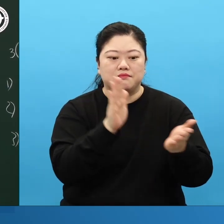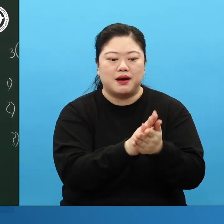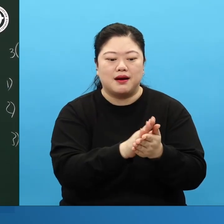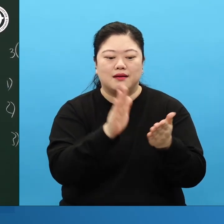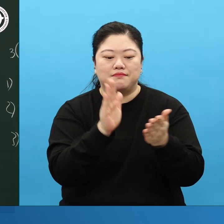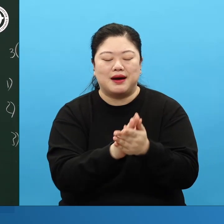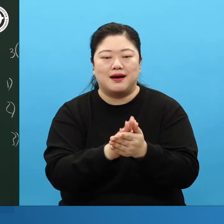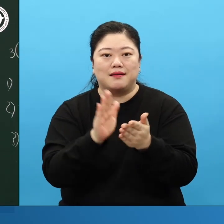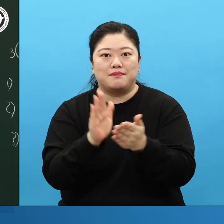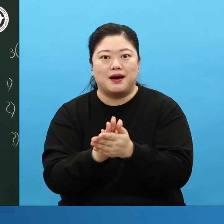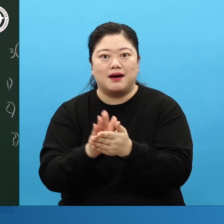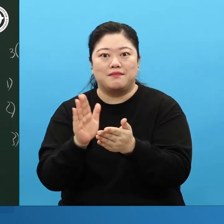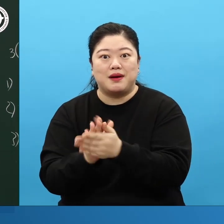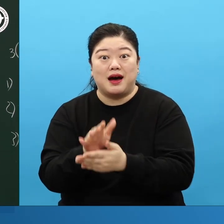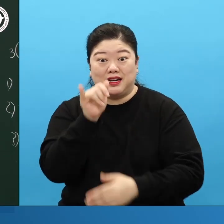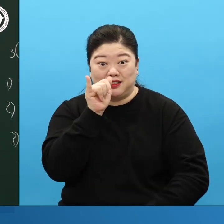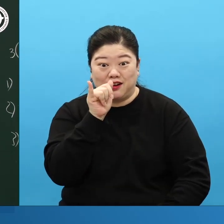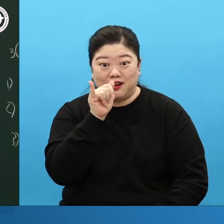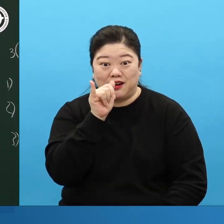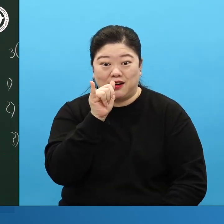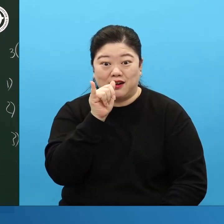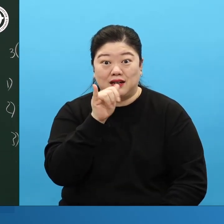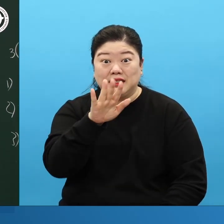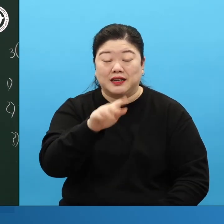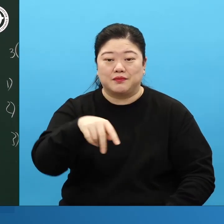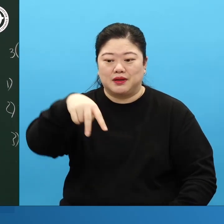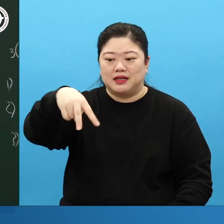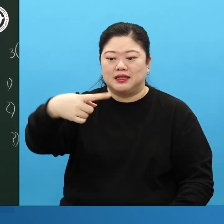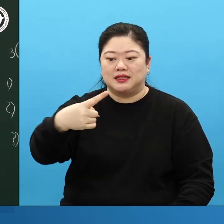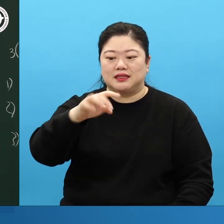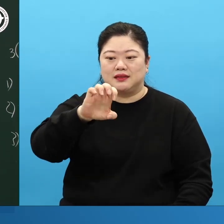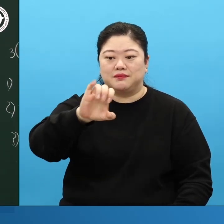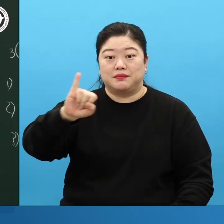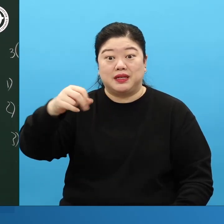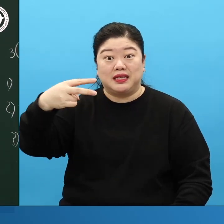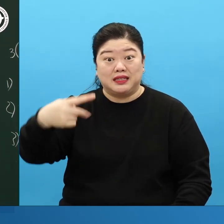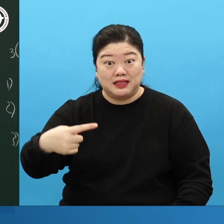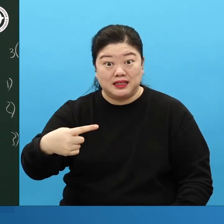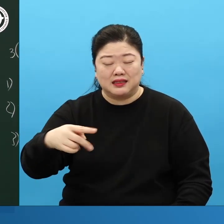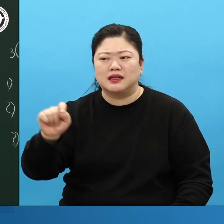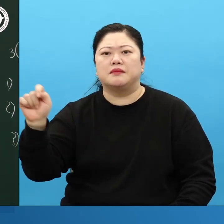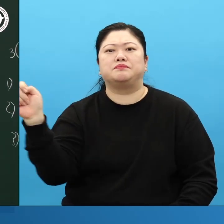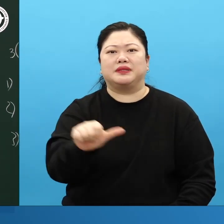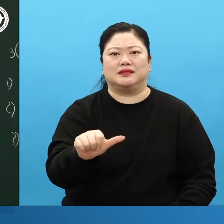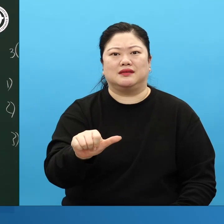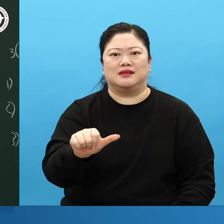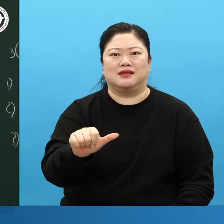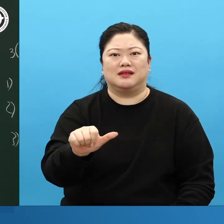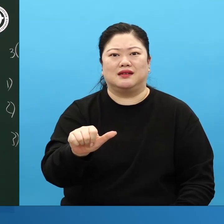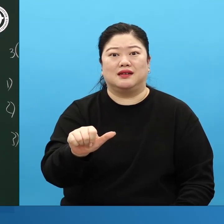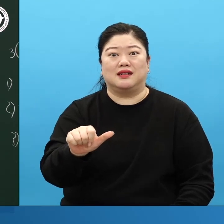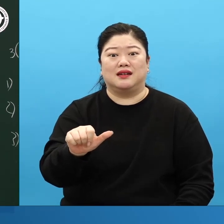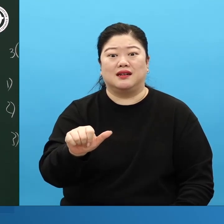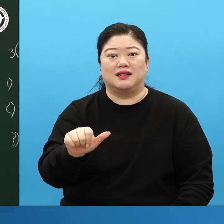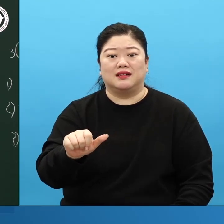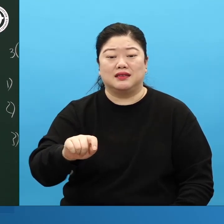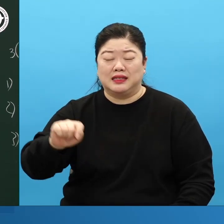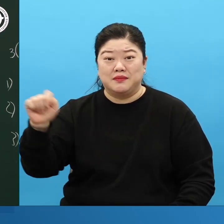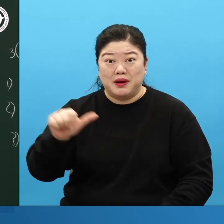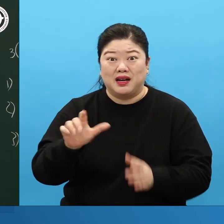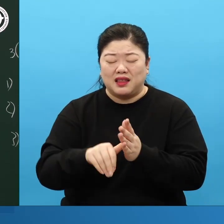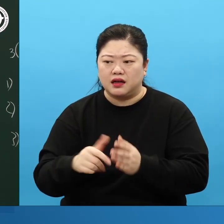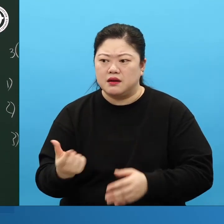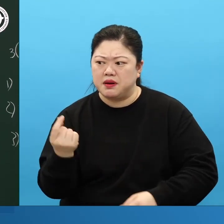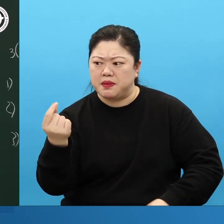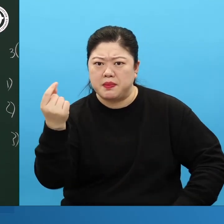그게 스피드하고 리듬하고 또 달라요. La velocidad y el ritmo es 자, diferente. 빠르게 휘두를 때는 내 몸이 빠르게 휘두르도록